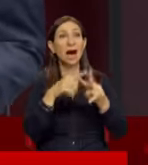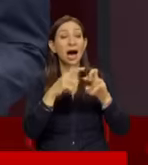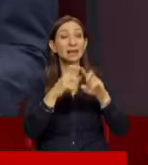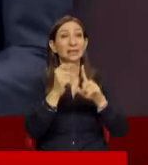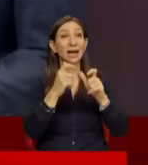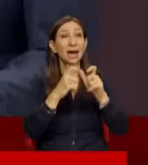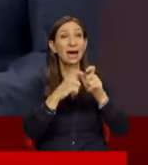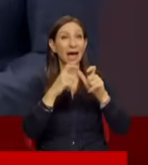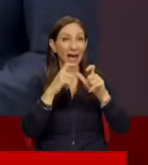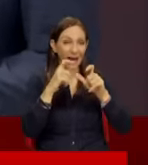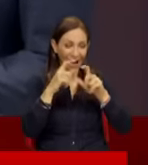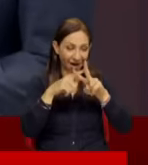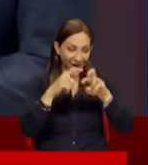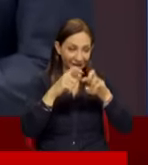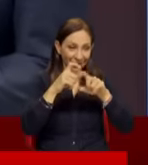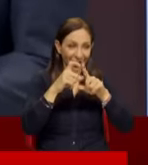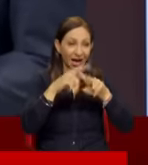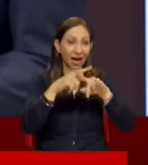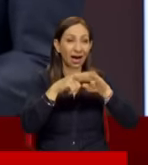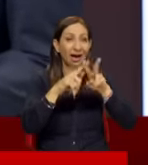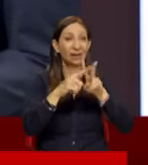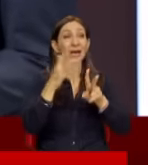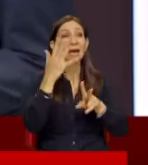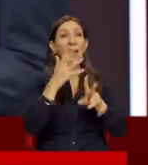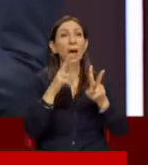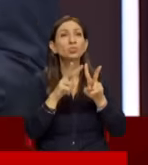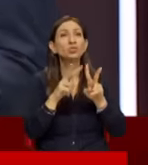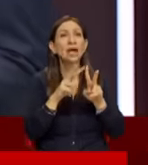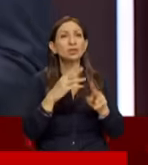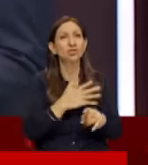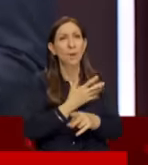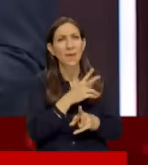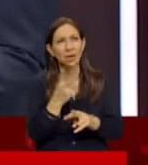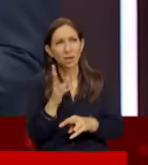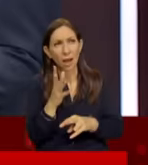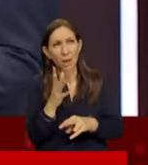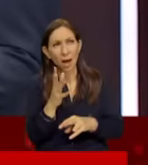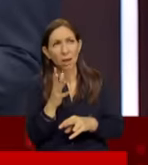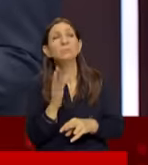kendisi. Onu da altını çizeyim. Kara Mürsel galiba CHP'ye geçti. O da gelsin.